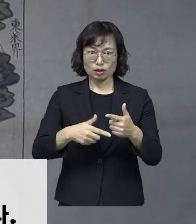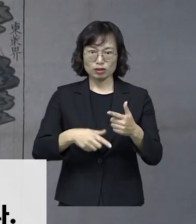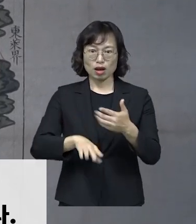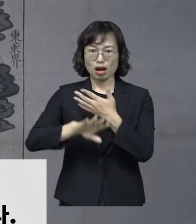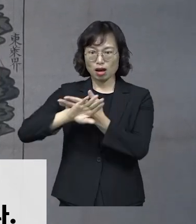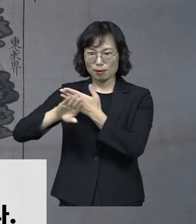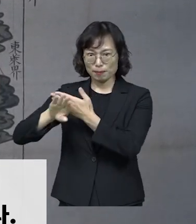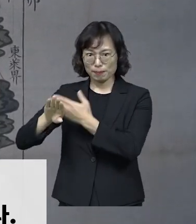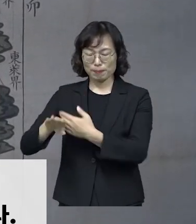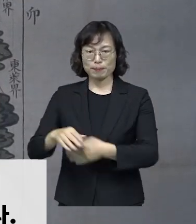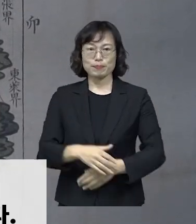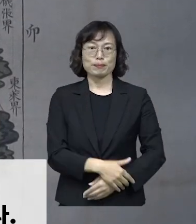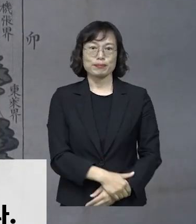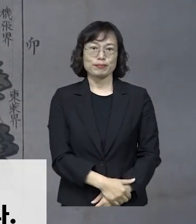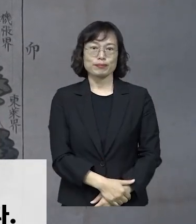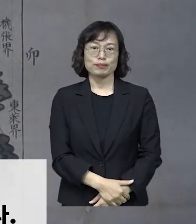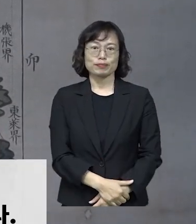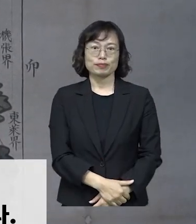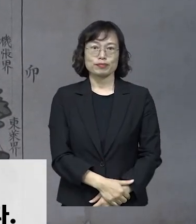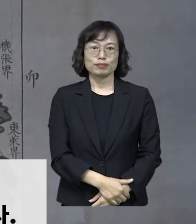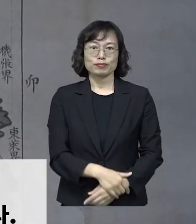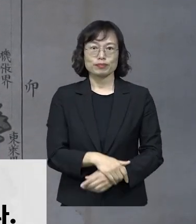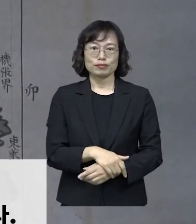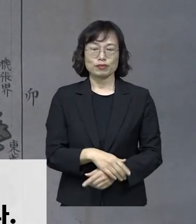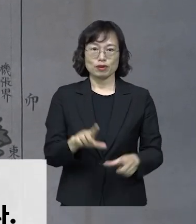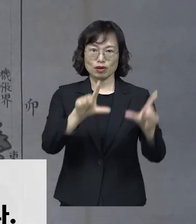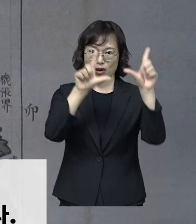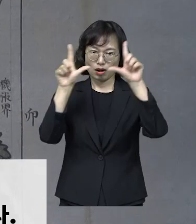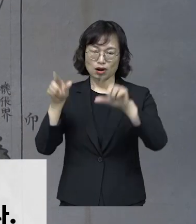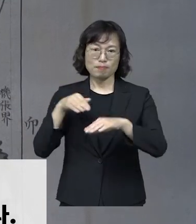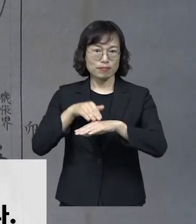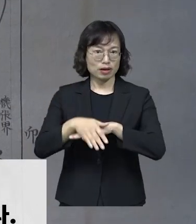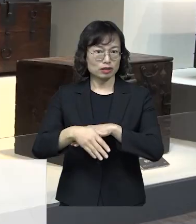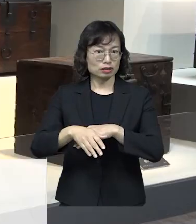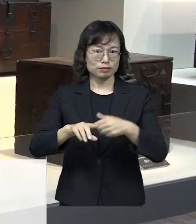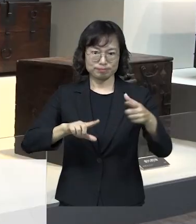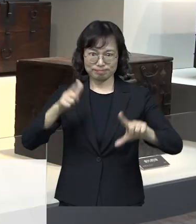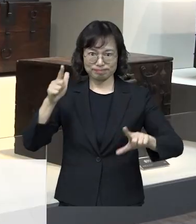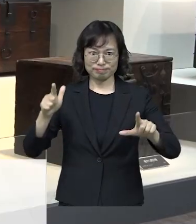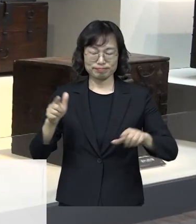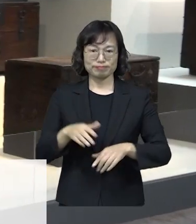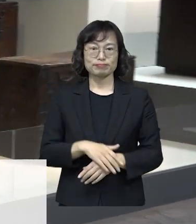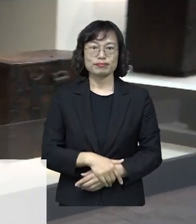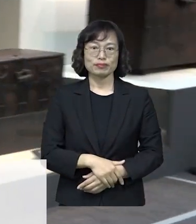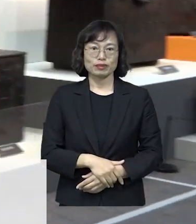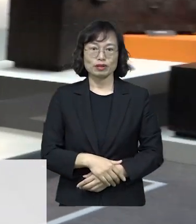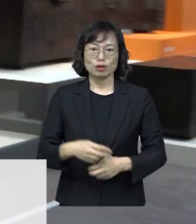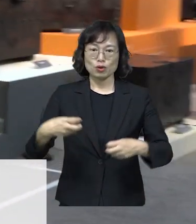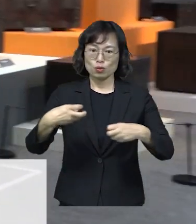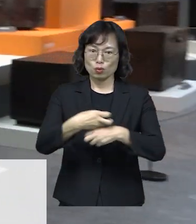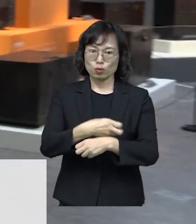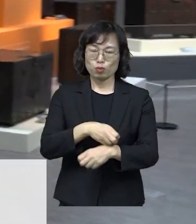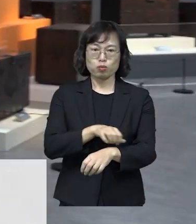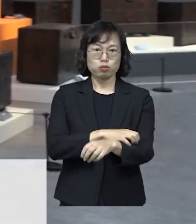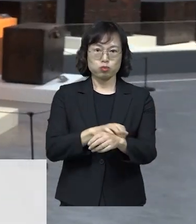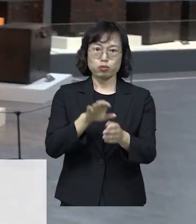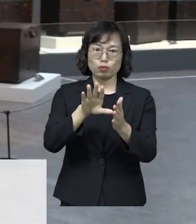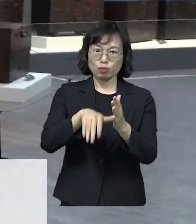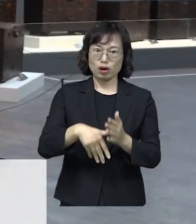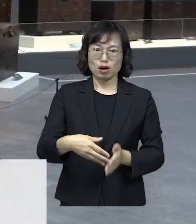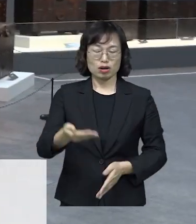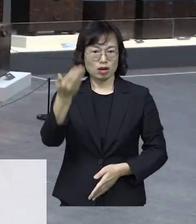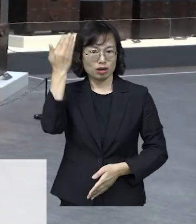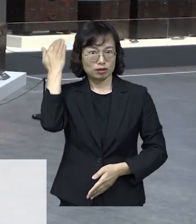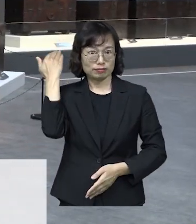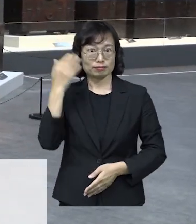지역마다 자라는 나무 종류가 다르고 생활 양식도 다릅니다. 운송수단이 그렇게 발달하지 않았던